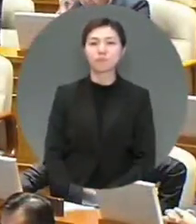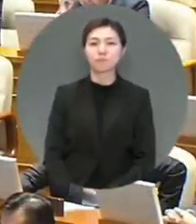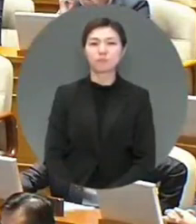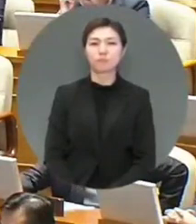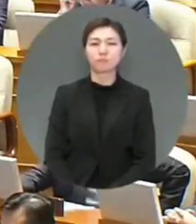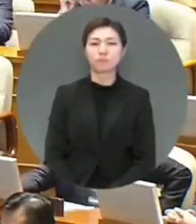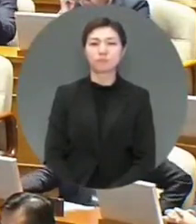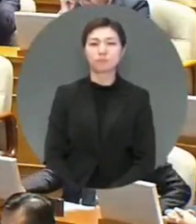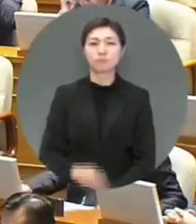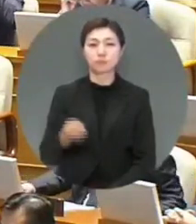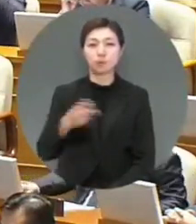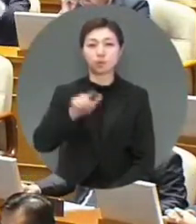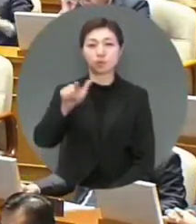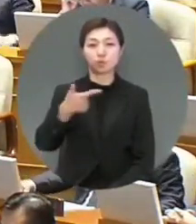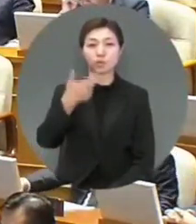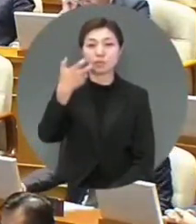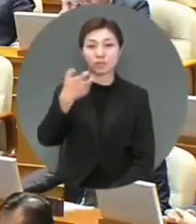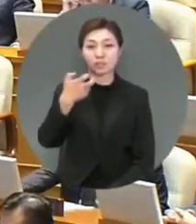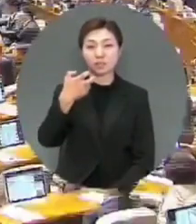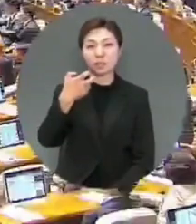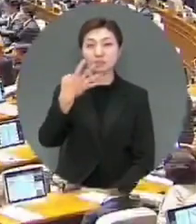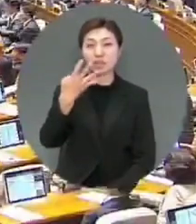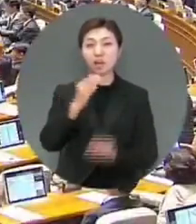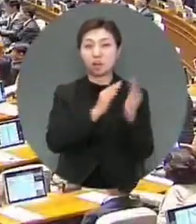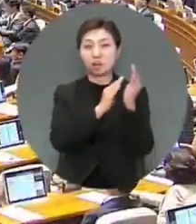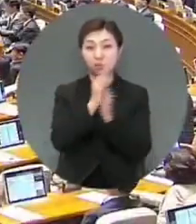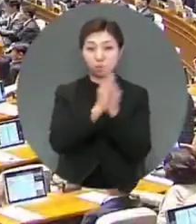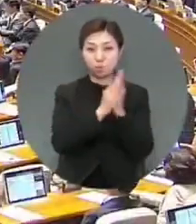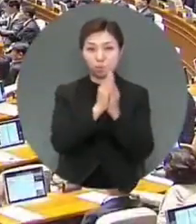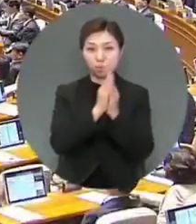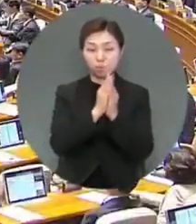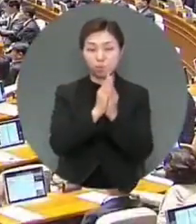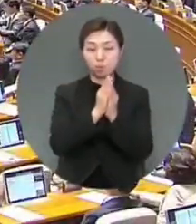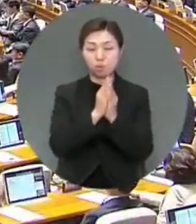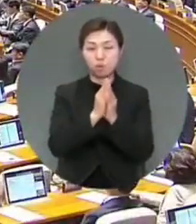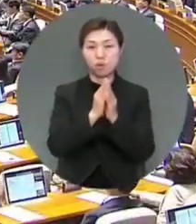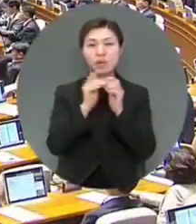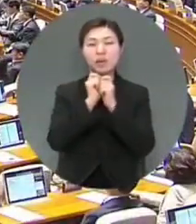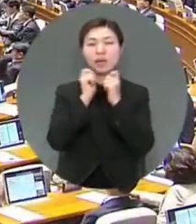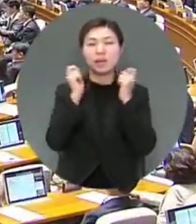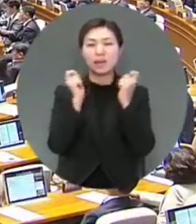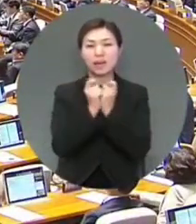아울러 674조 원의 민간 투자를 이끌어낼